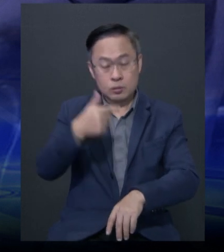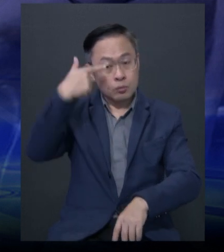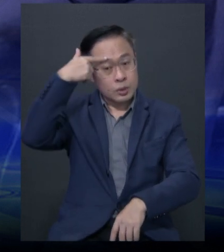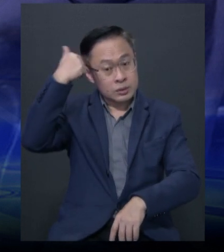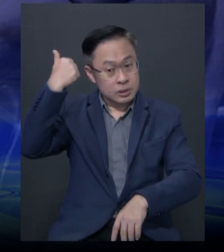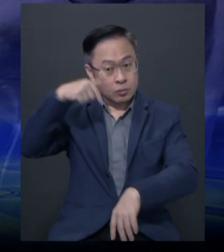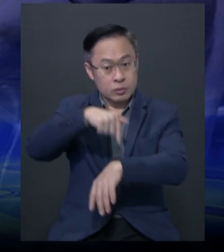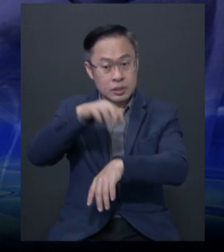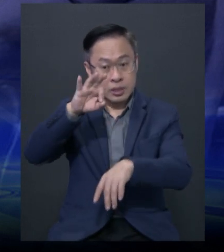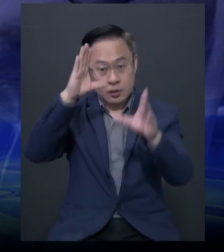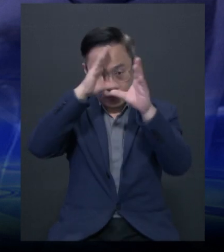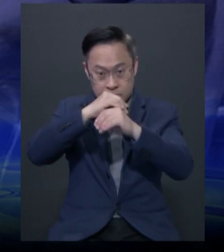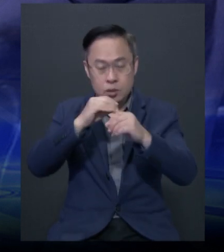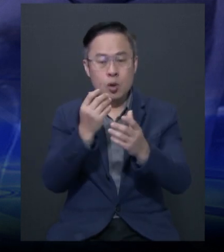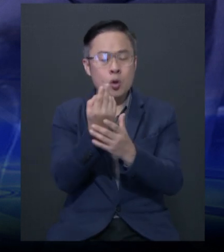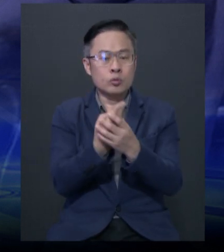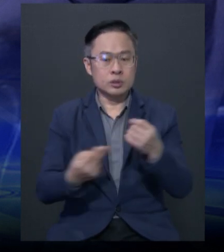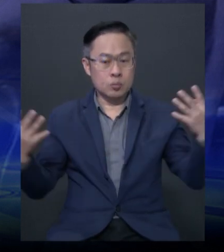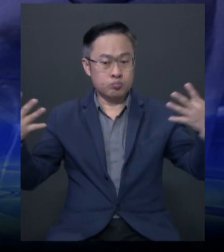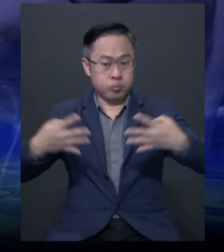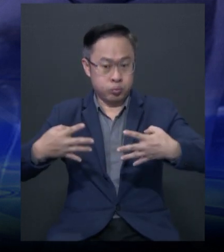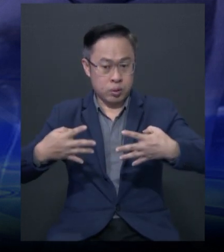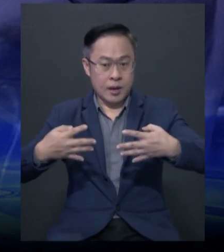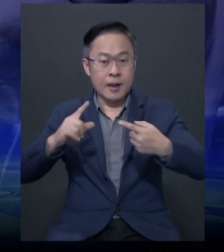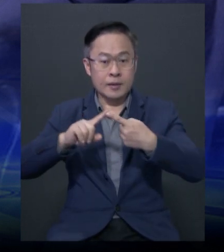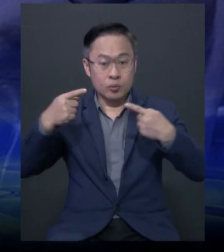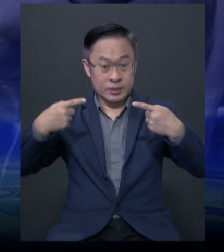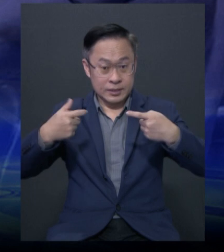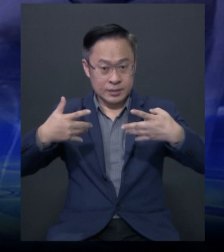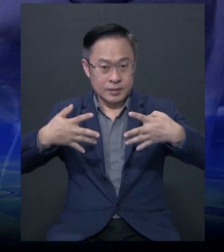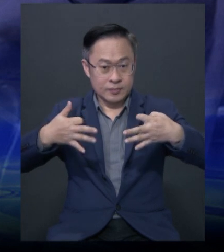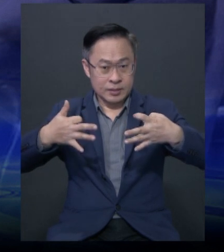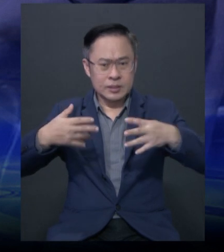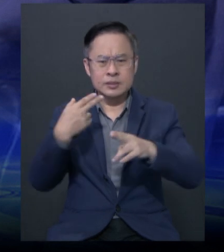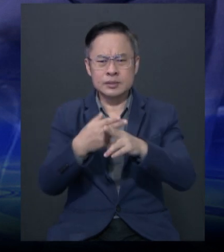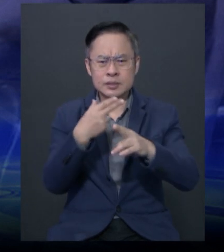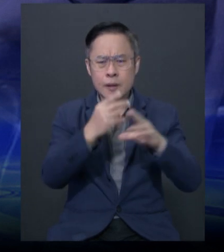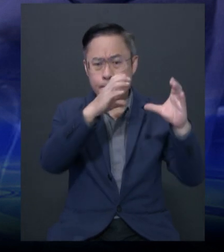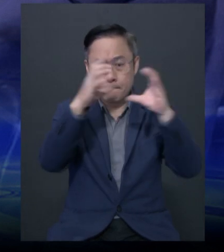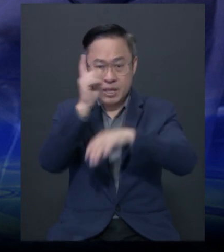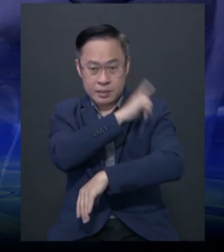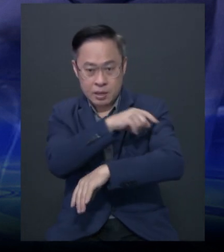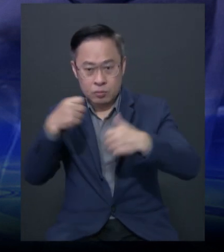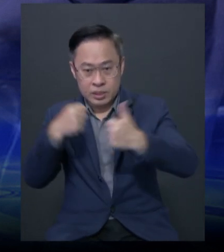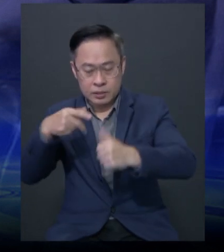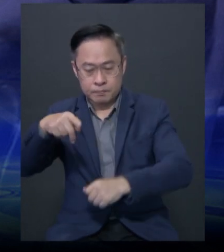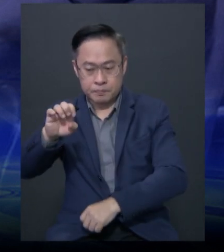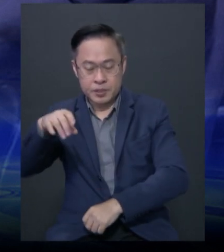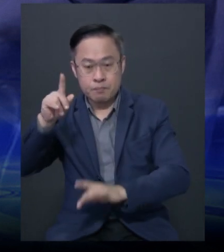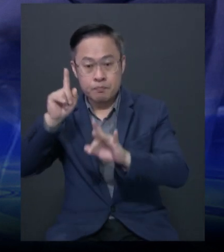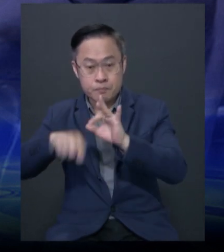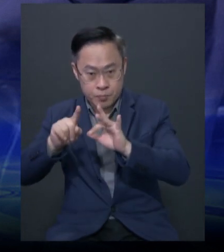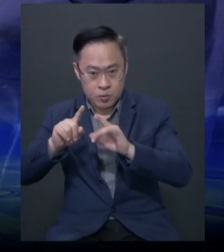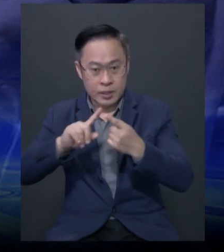เลยนะครับคู่แรกครับเมฆขาวช้างนครศรีครับพบกับปีโป้แป๊ะมีนบุรีครับในพิกัด 118ปอนด์นะครับคู่ที่ 2ครับ